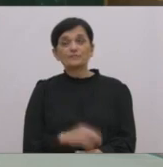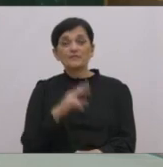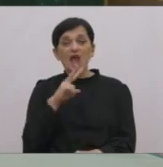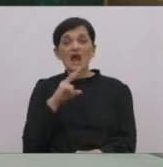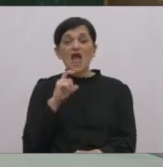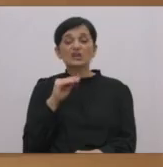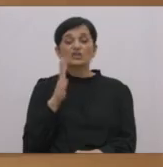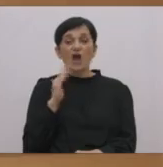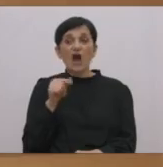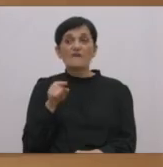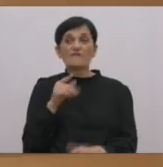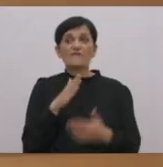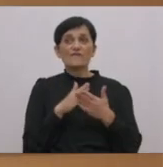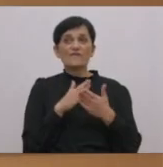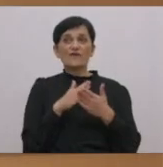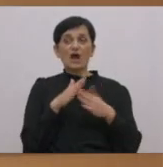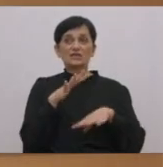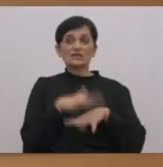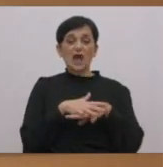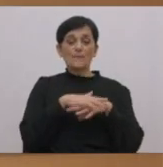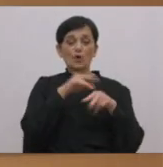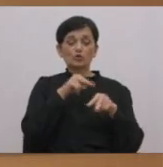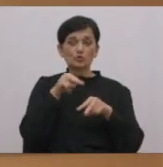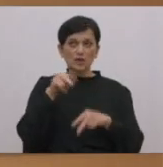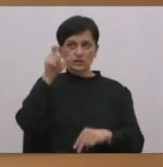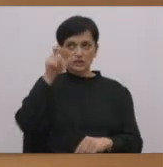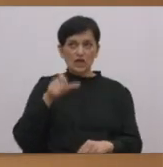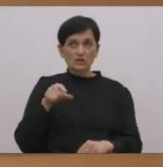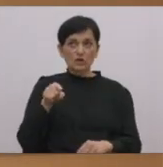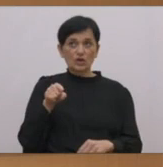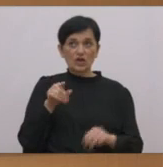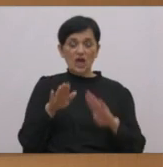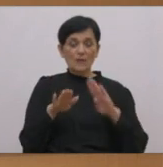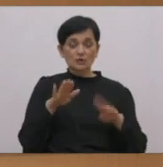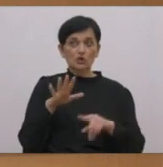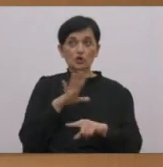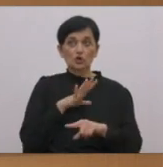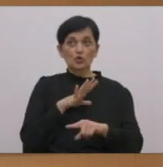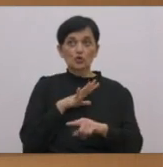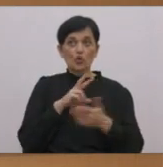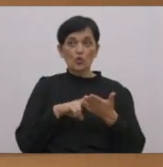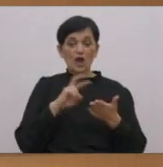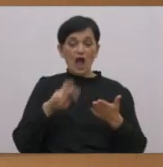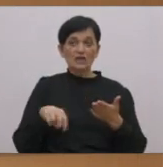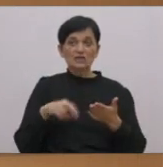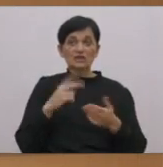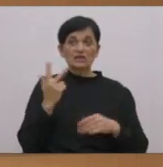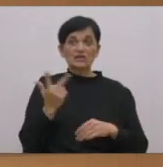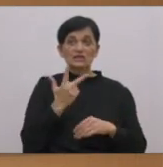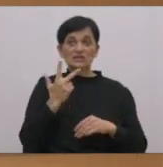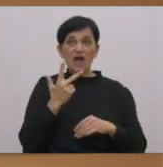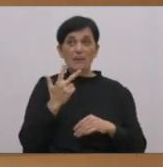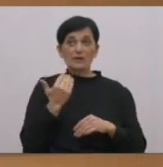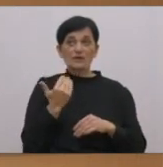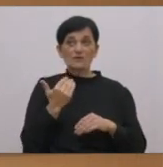პაპუნა ლეჟავამ, რომელიც არის უშუალოდ საბანკო ზედამხედველობის ხელმძღვანელი იყო და რომელიც გადადგა და სამივე ვიცე-პრეზიდენტი